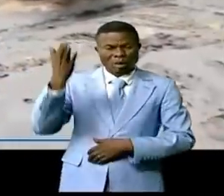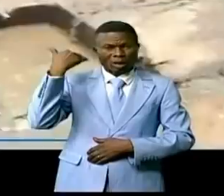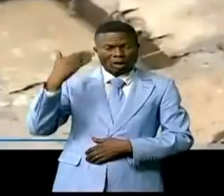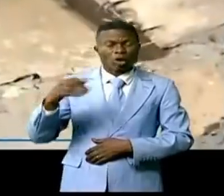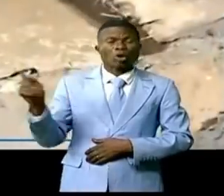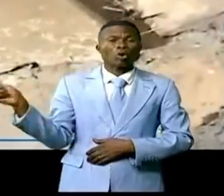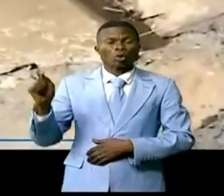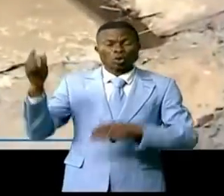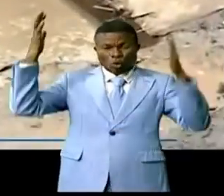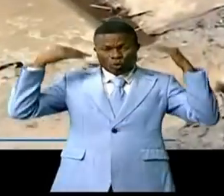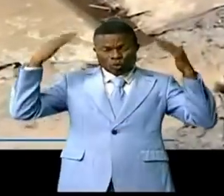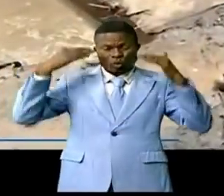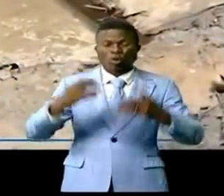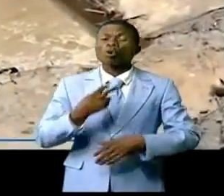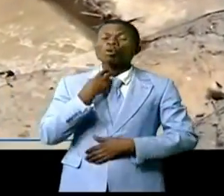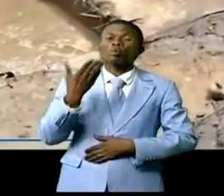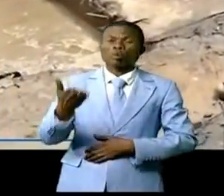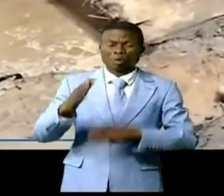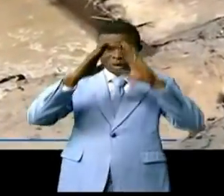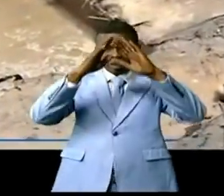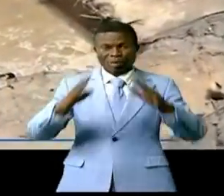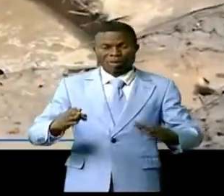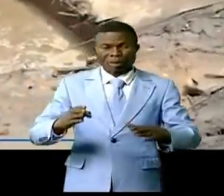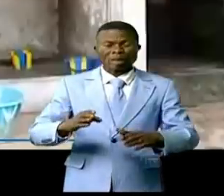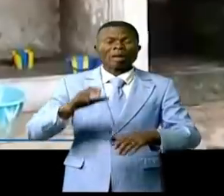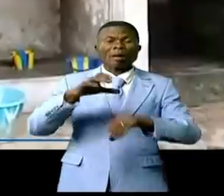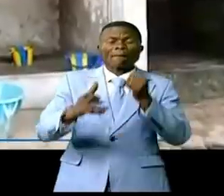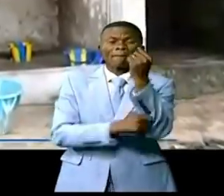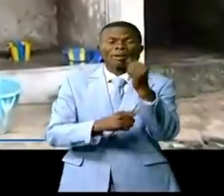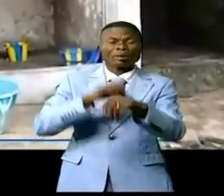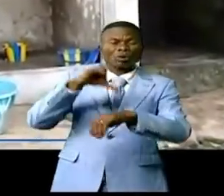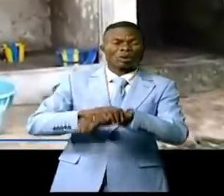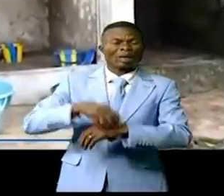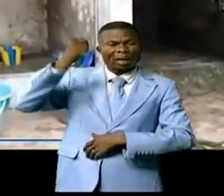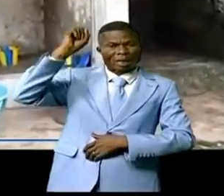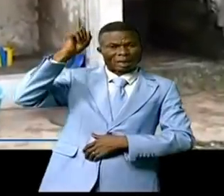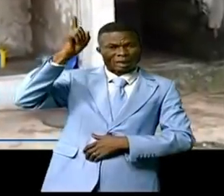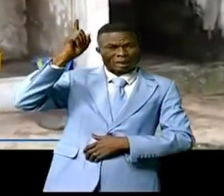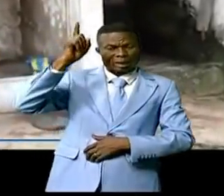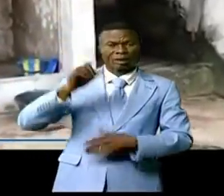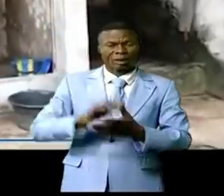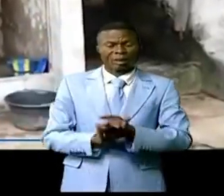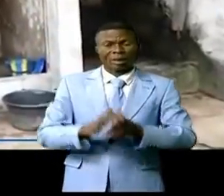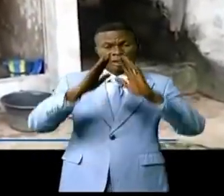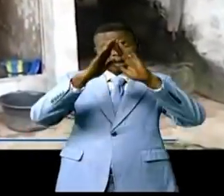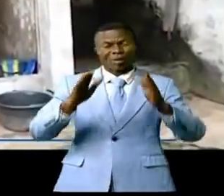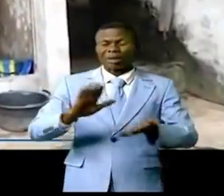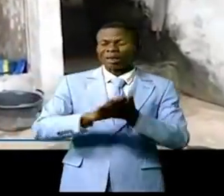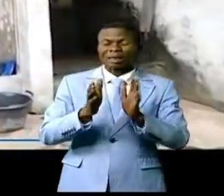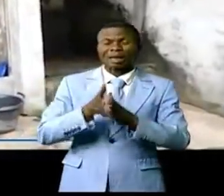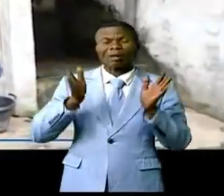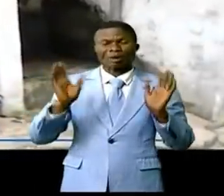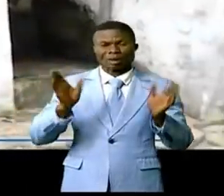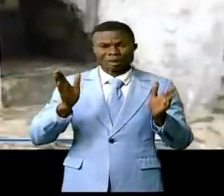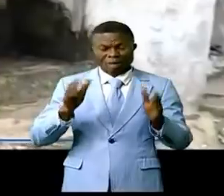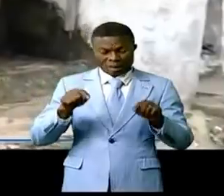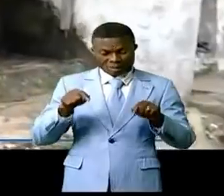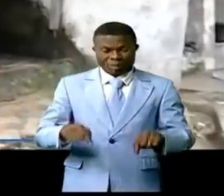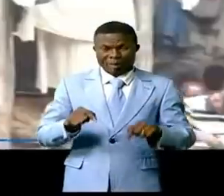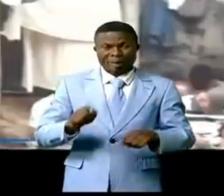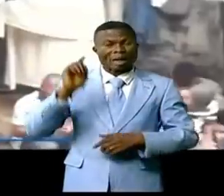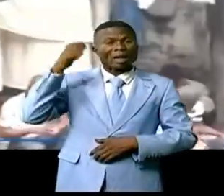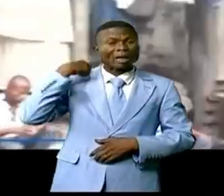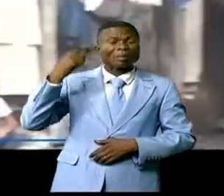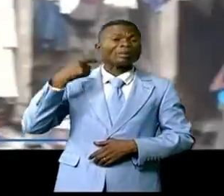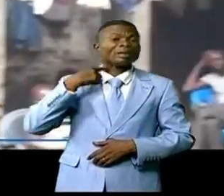des détenus. Tout ce qui est dans cette maison de rééducation date de l'époque coloniale. À en croire le directeur de cette maison carcérale, l'état actuel de la prison centrale